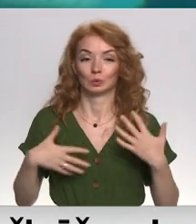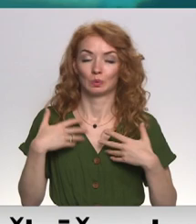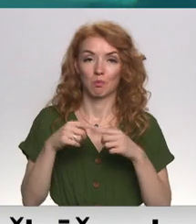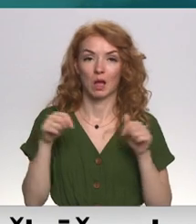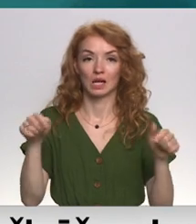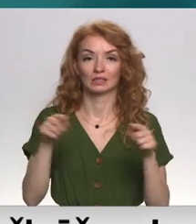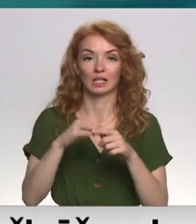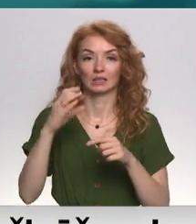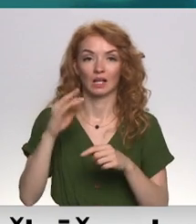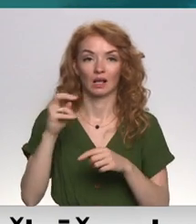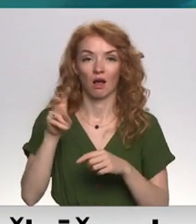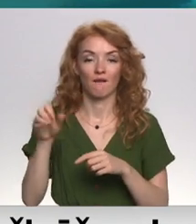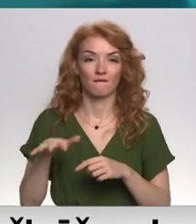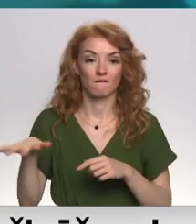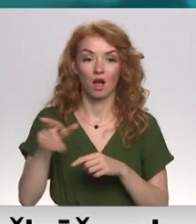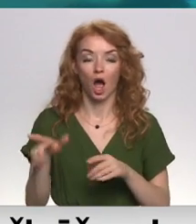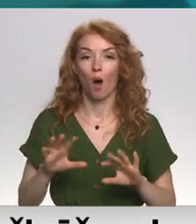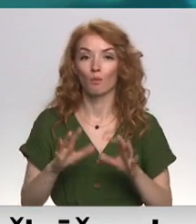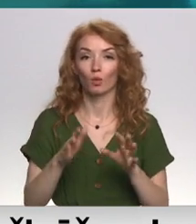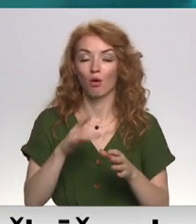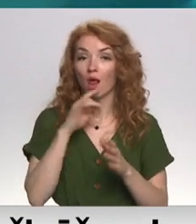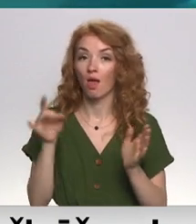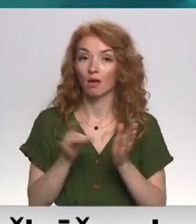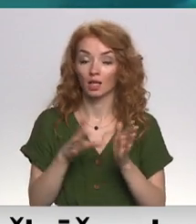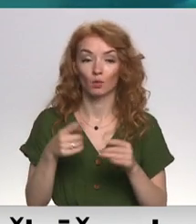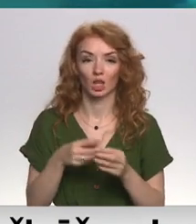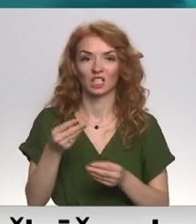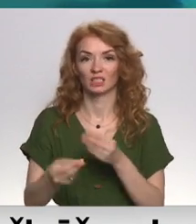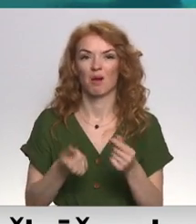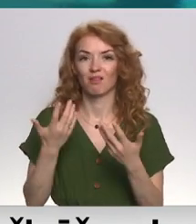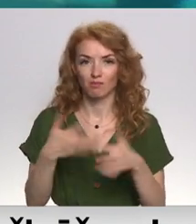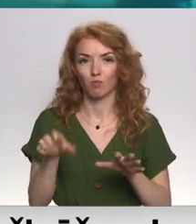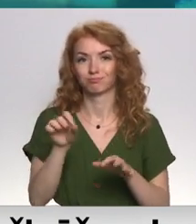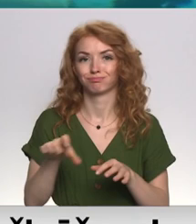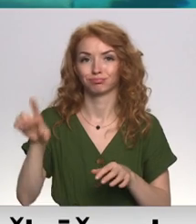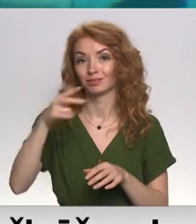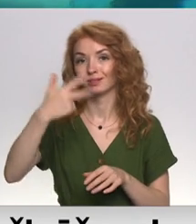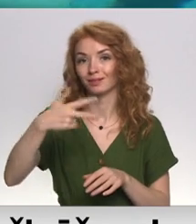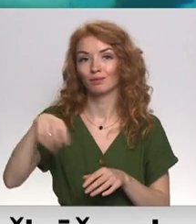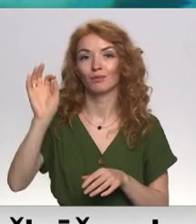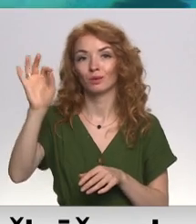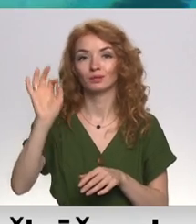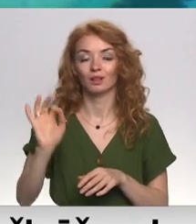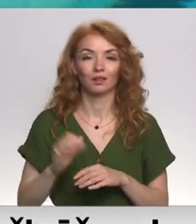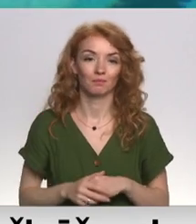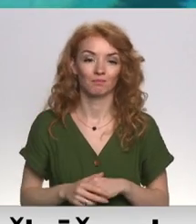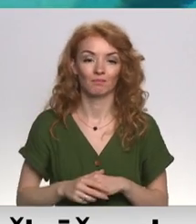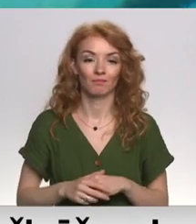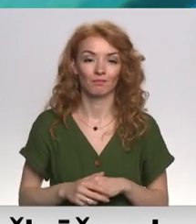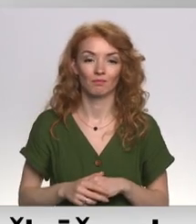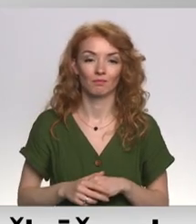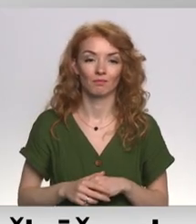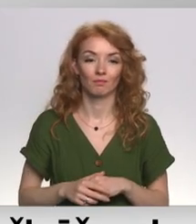baseins Carnikavā, kur apkuri nodrošina elektrība un izmaksas jau pieaugušas par 30%. Jā, nu drīzāk